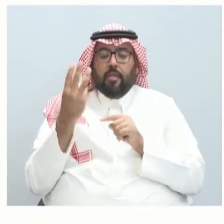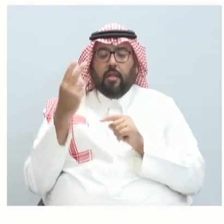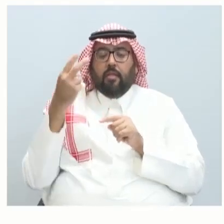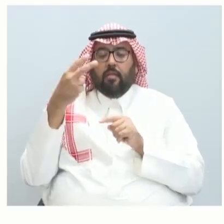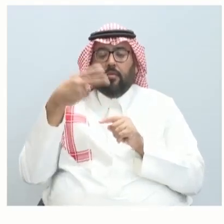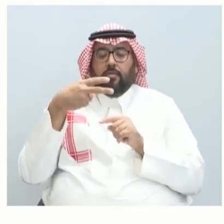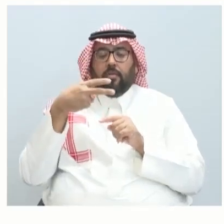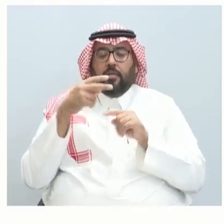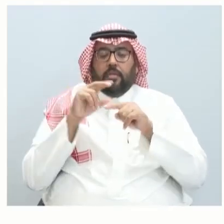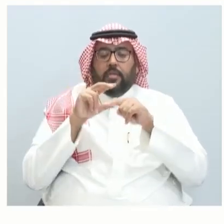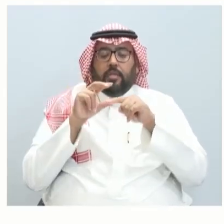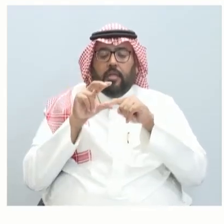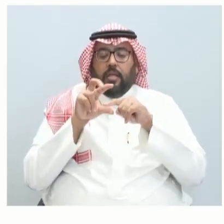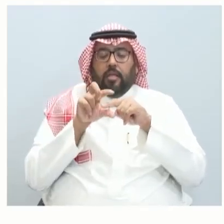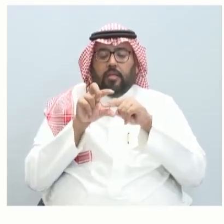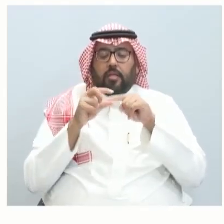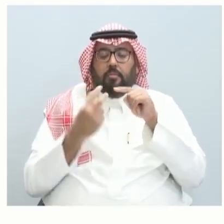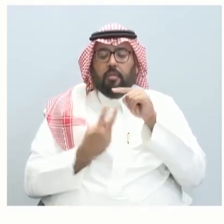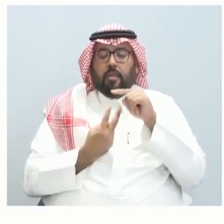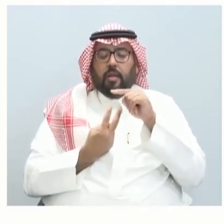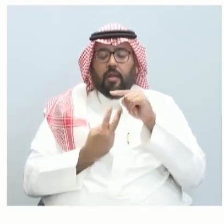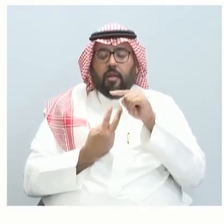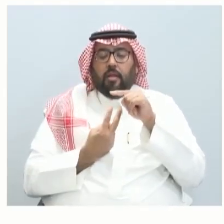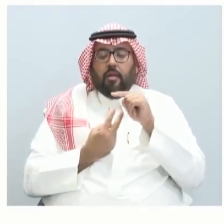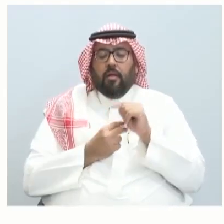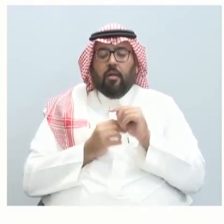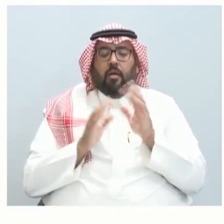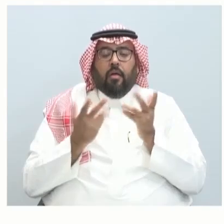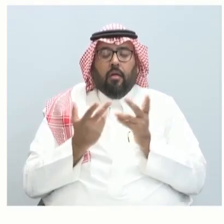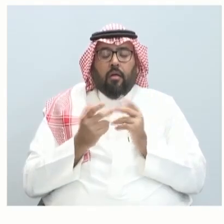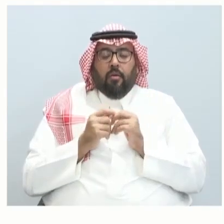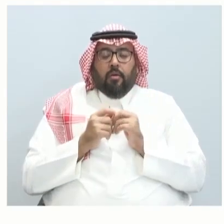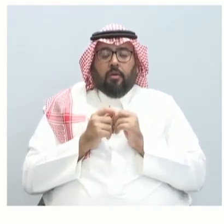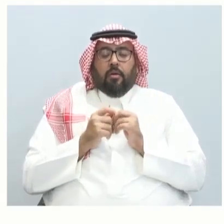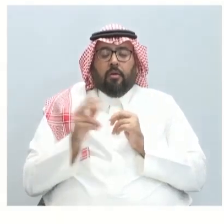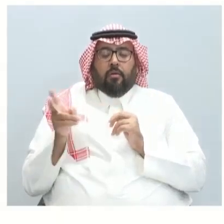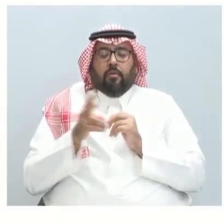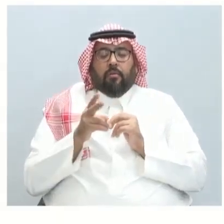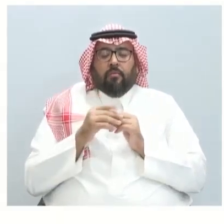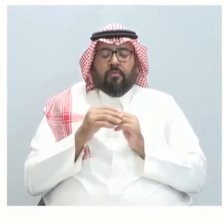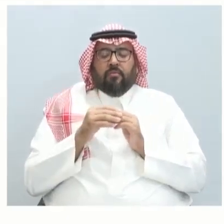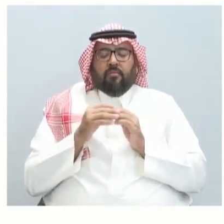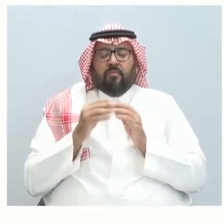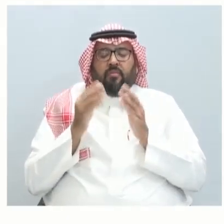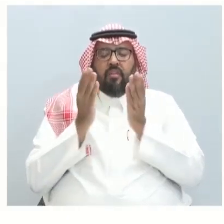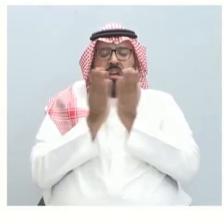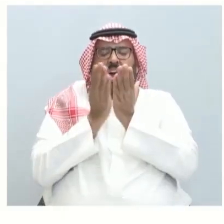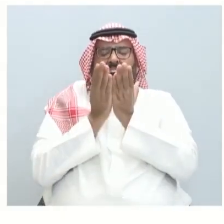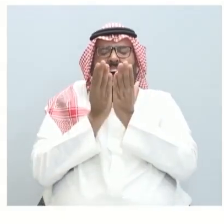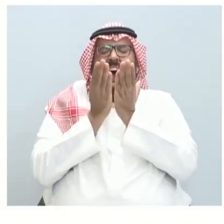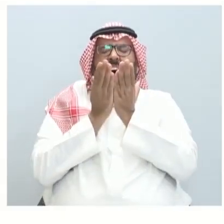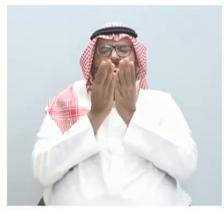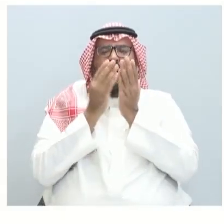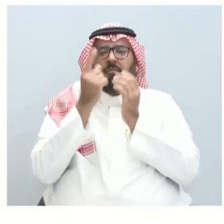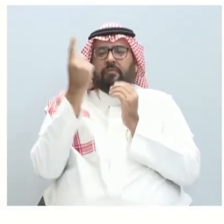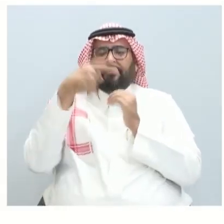على اثنان كم سيكون يا مبدعين بارك الله فيكم يا ابطال اذا نستطيع ان نقول ان الاجابه